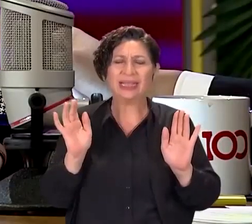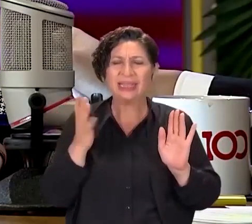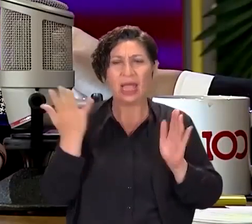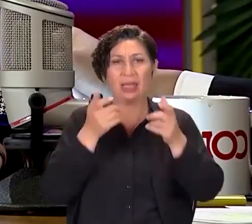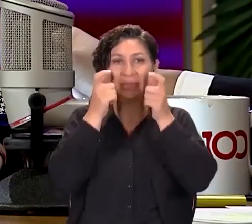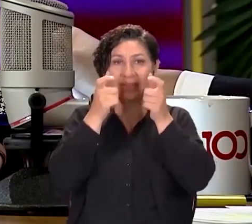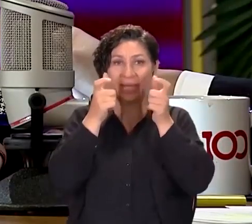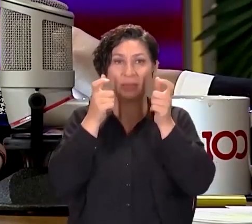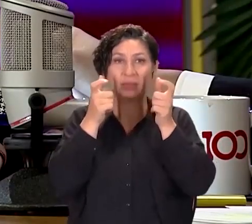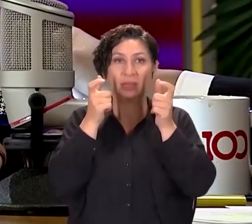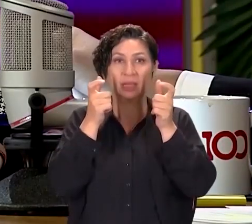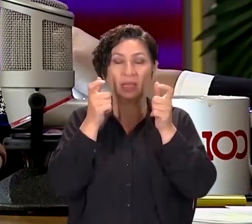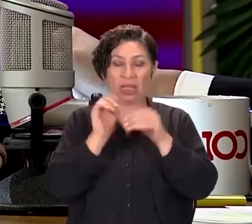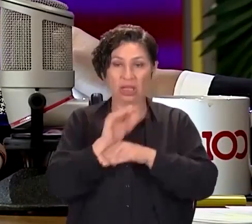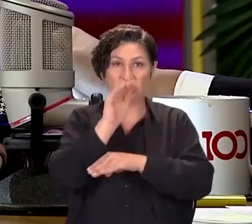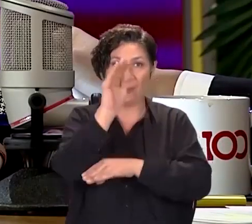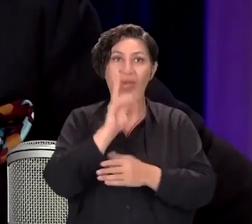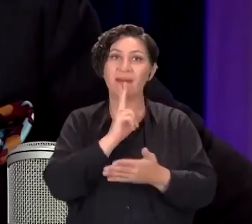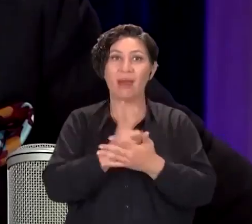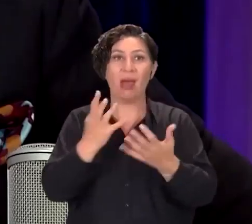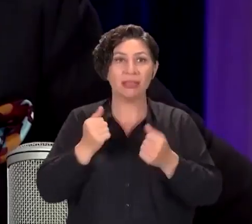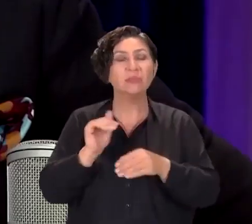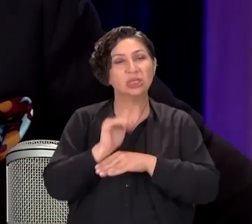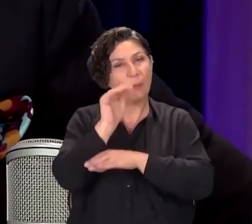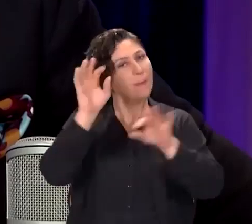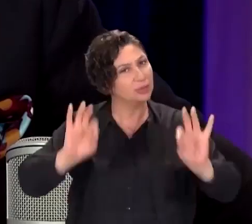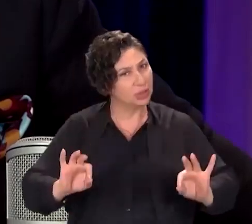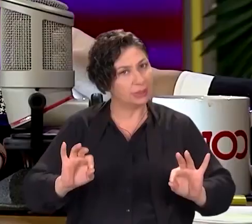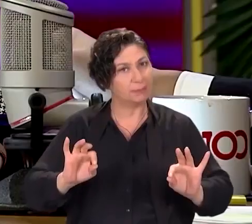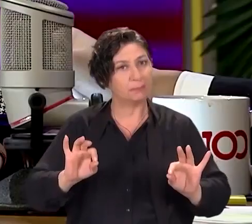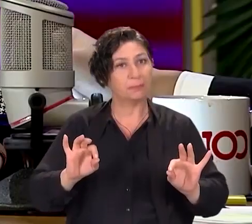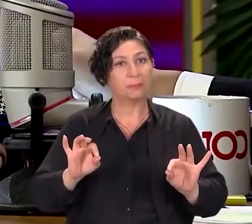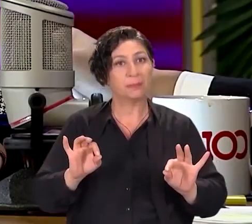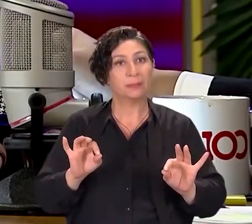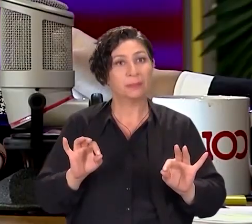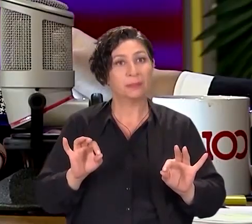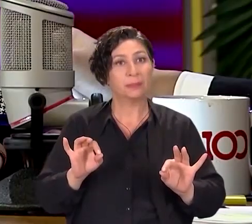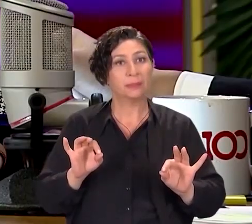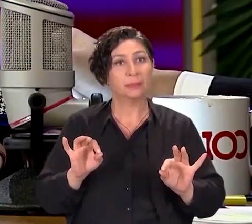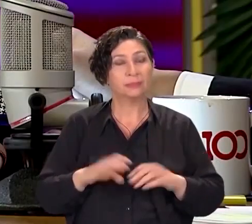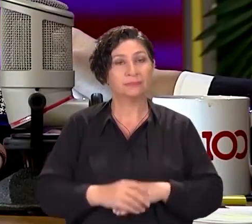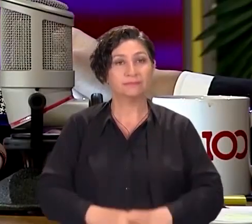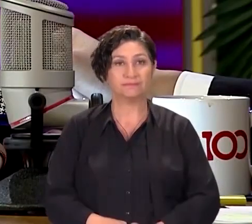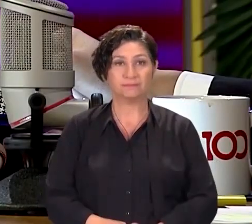daha dikkatli yaşamaya başladım. Yani